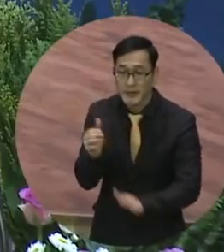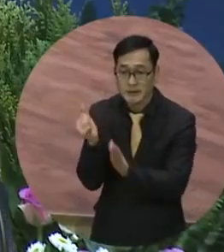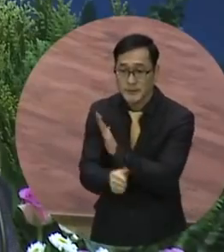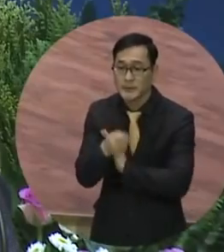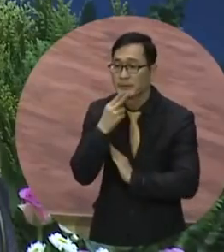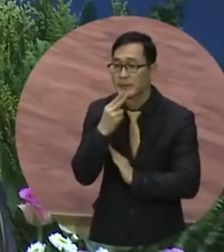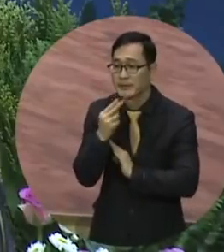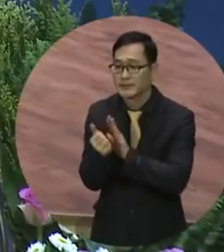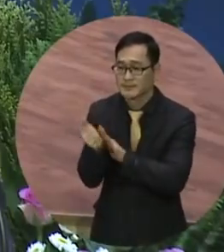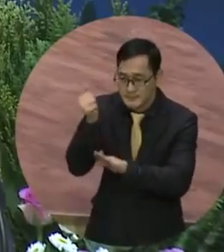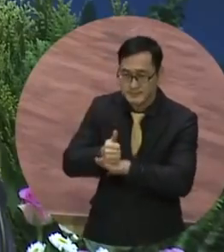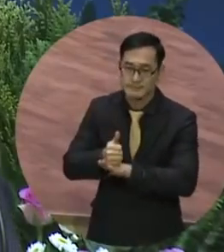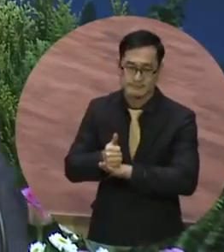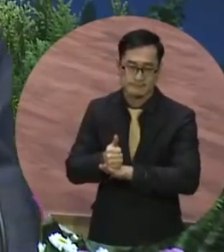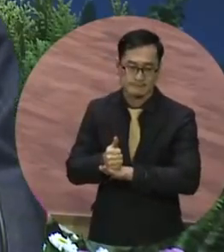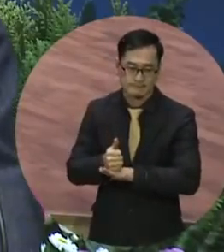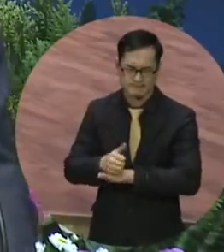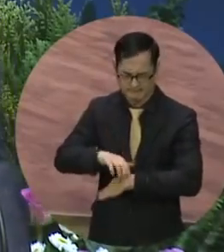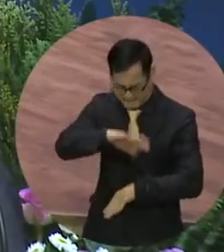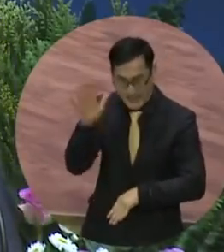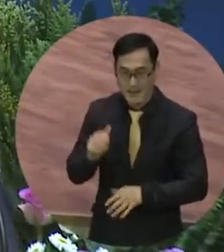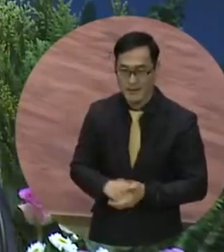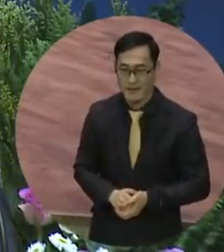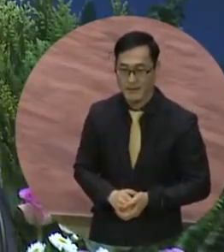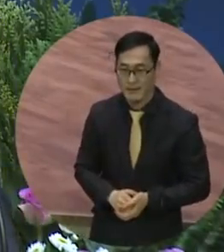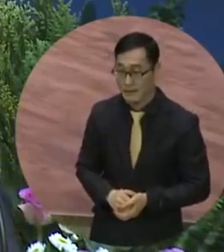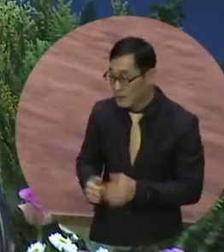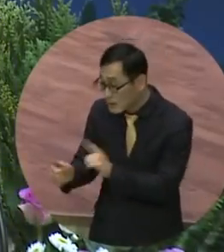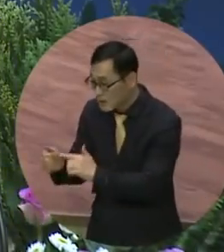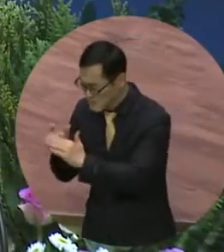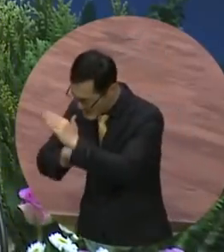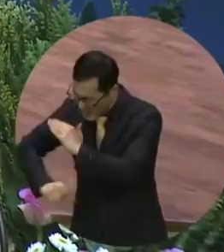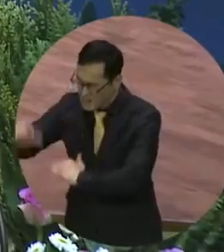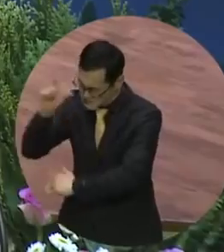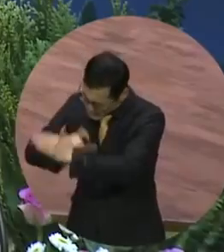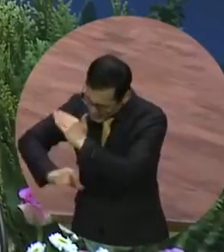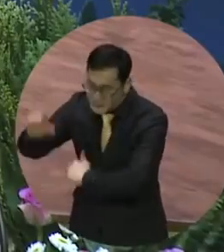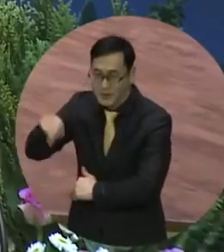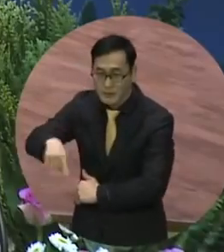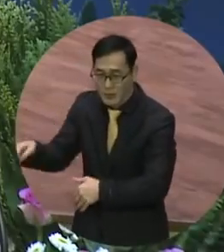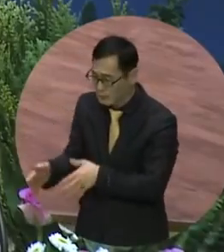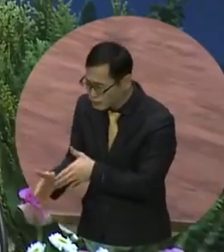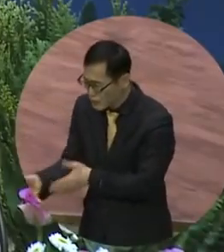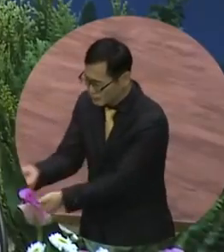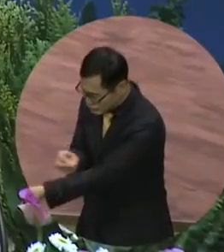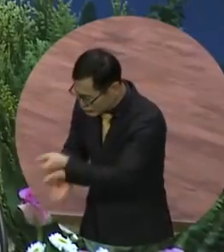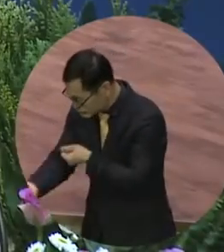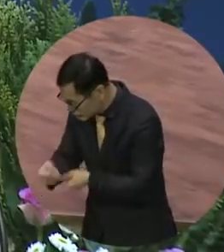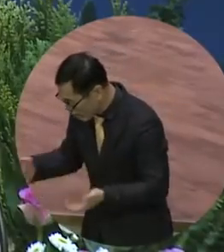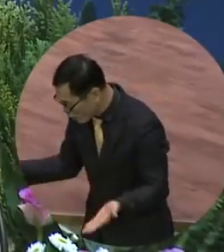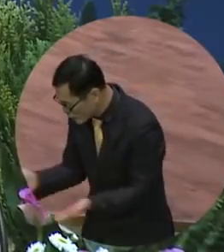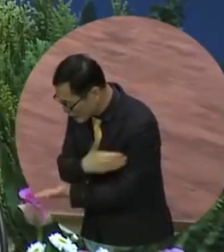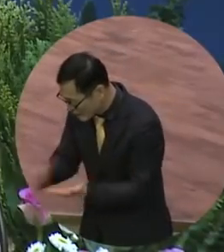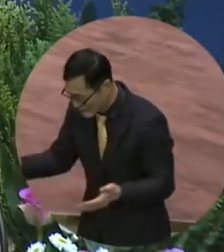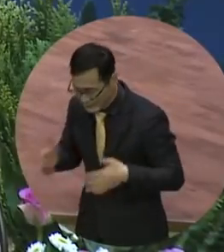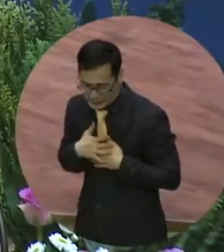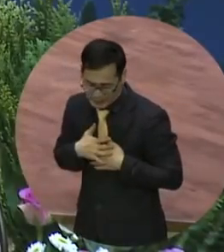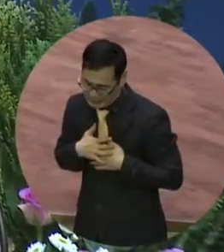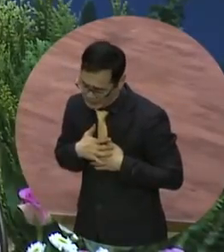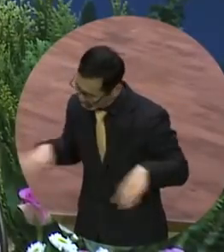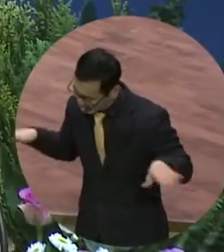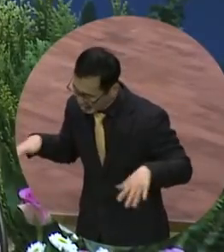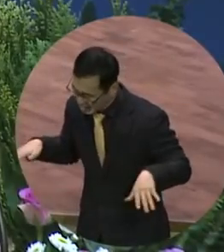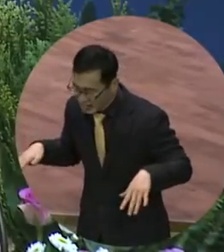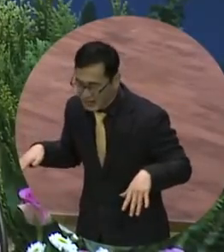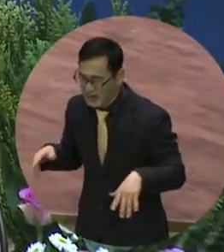아니에요. 아니 밤새도록 고기 잡아 열심히 했지만 하나도 못 잡았는데 피곤해 지쳐가지고 이제 그물